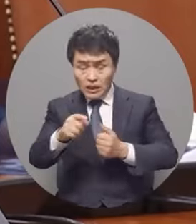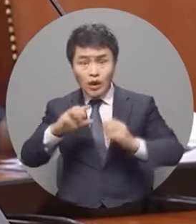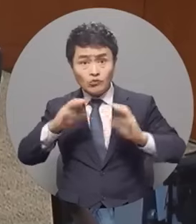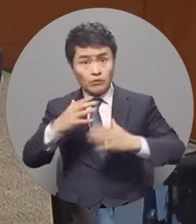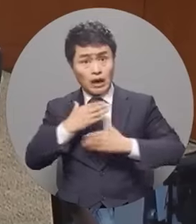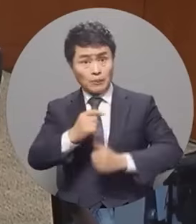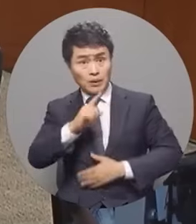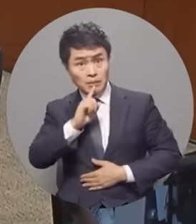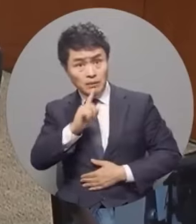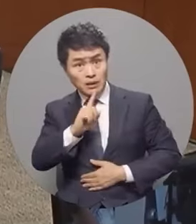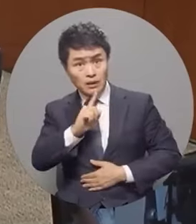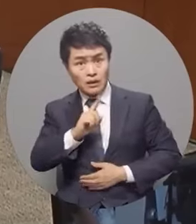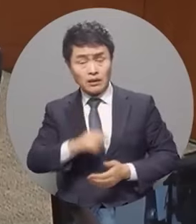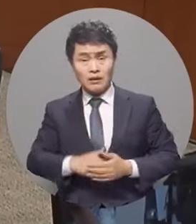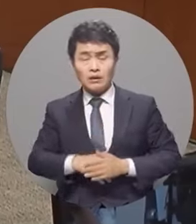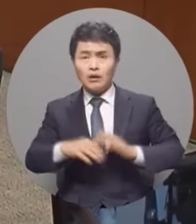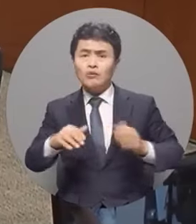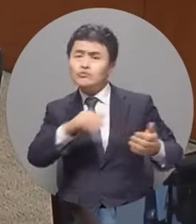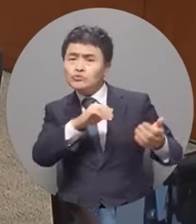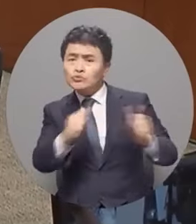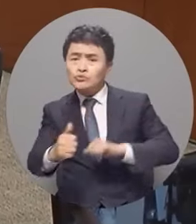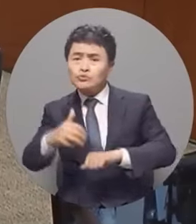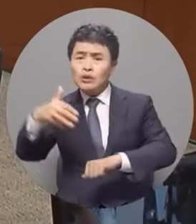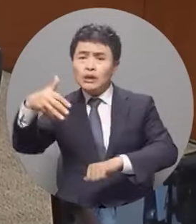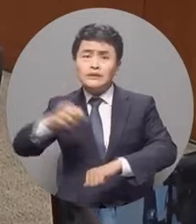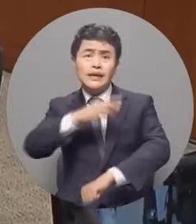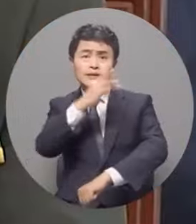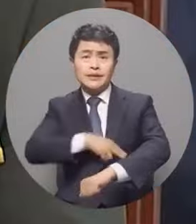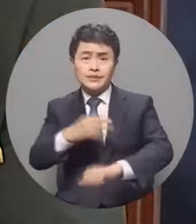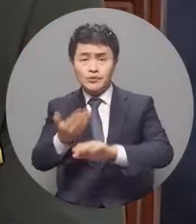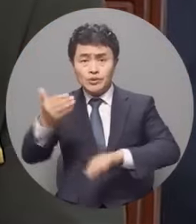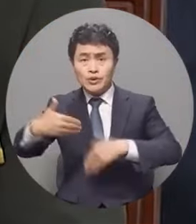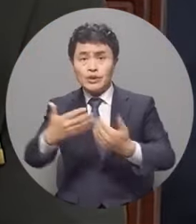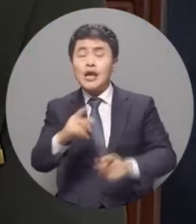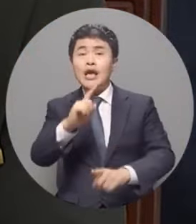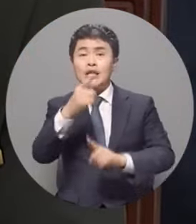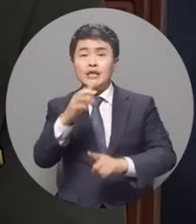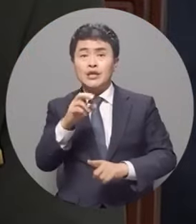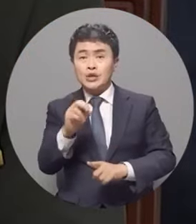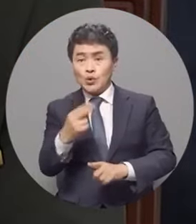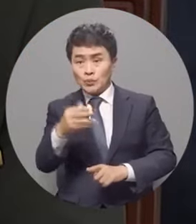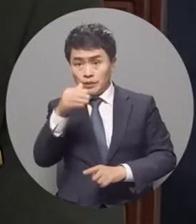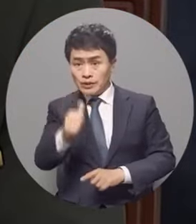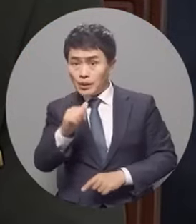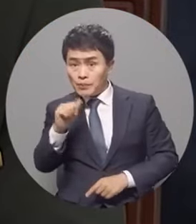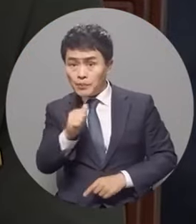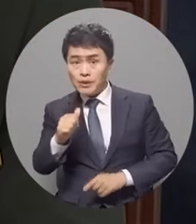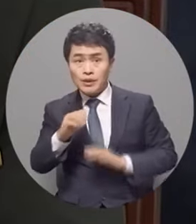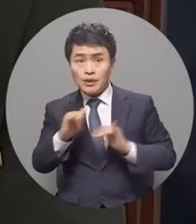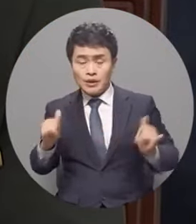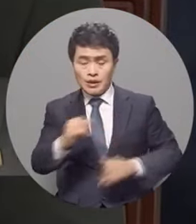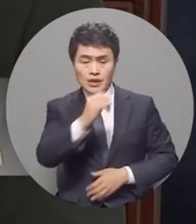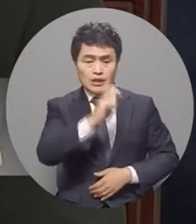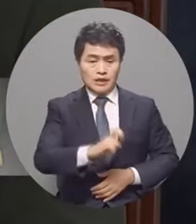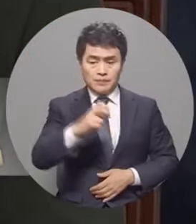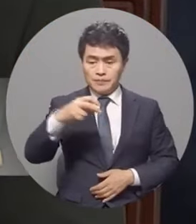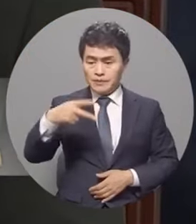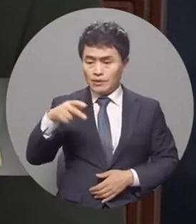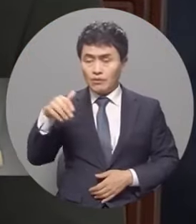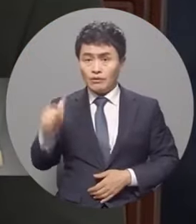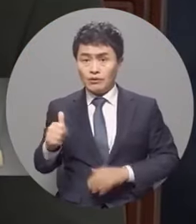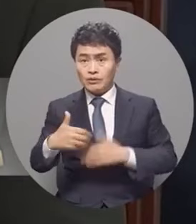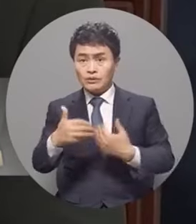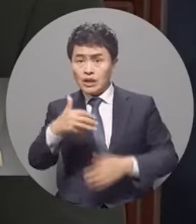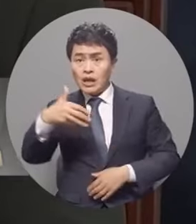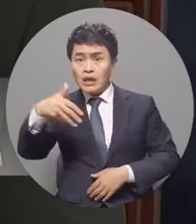얘기합니까? 순직한 최상병의 직속 상사였던 이용민 전 대대장의 변호인. 임성근 전 사단장이